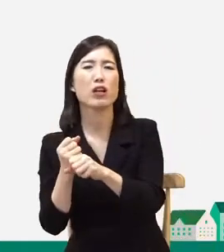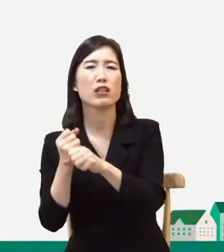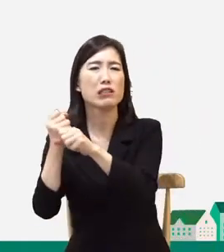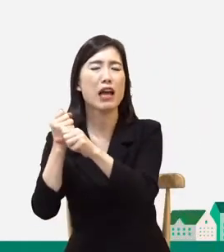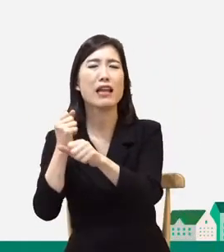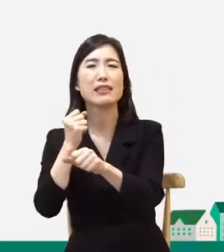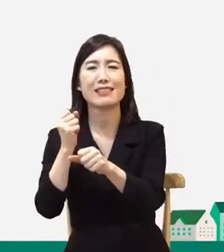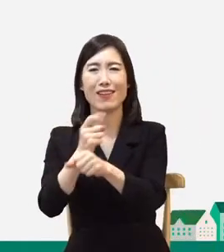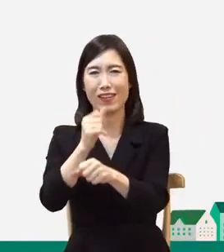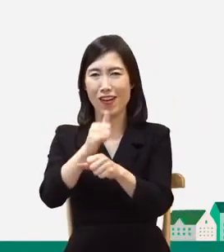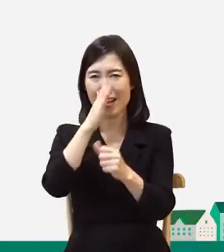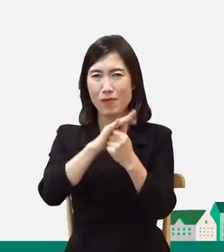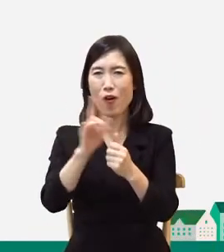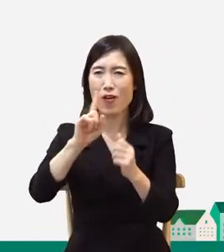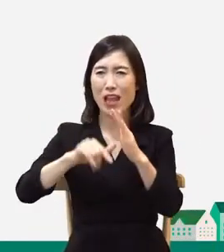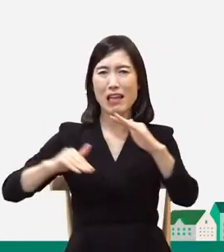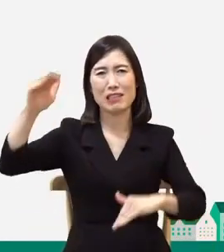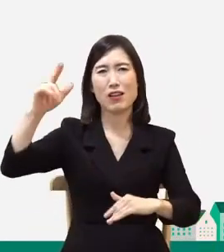합니다.